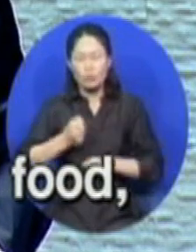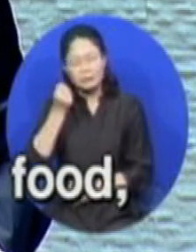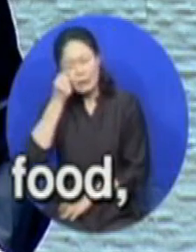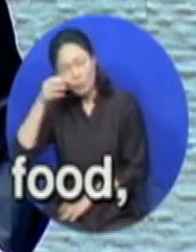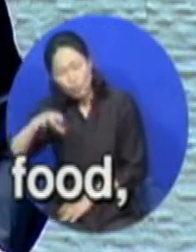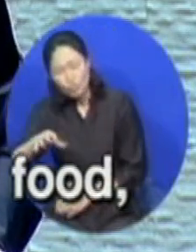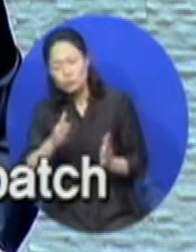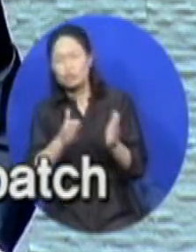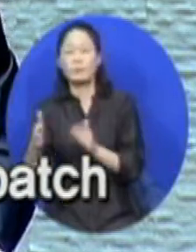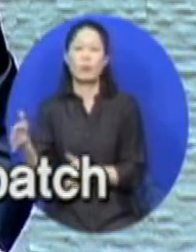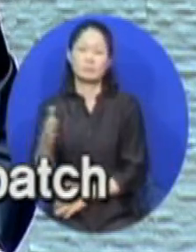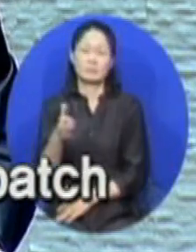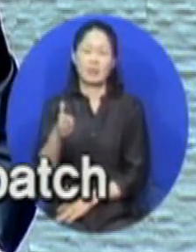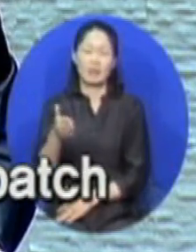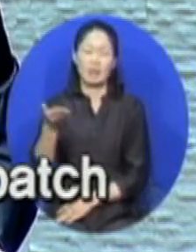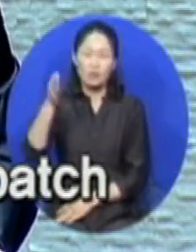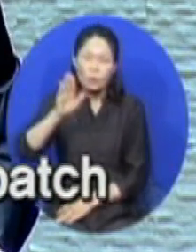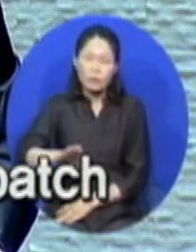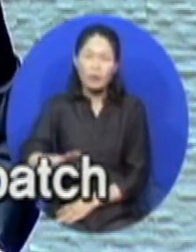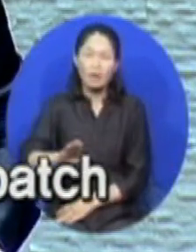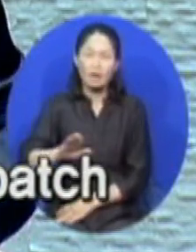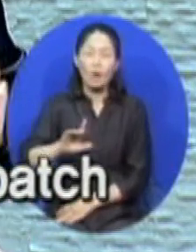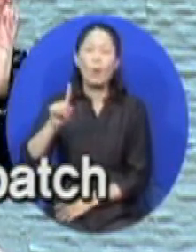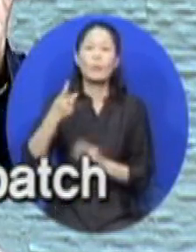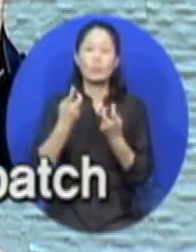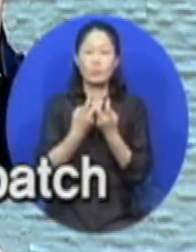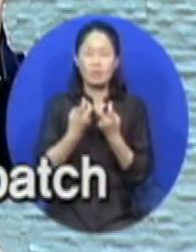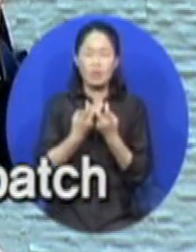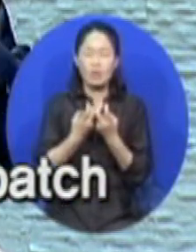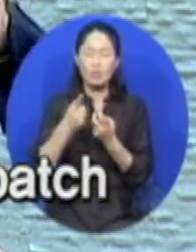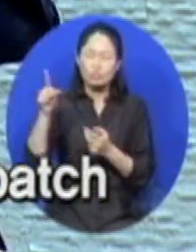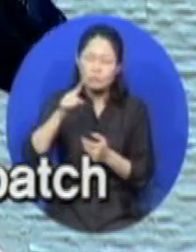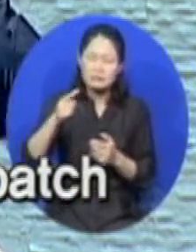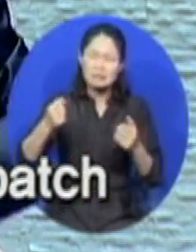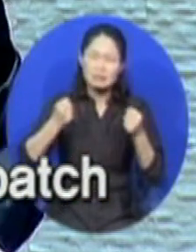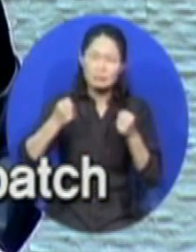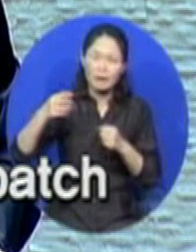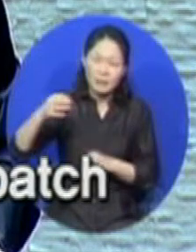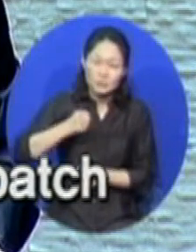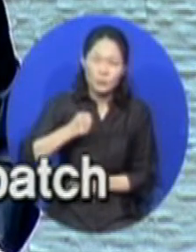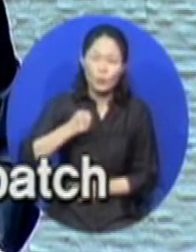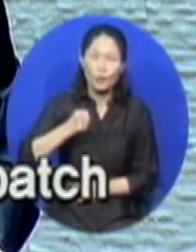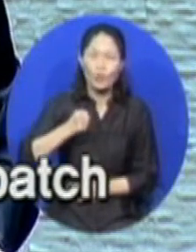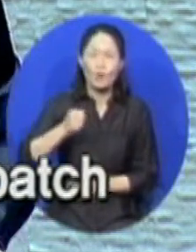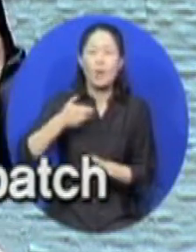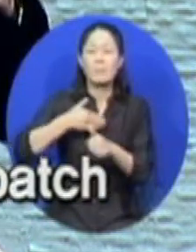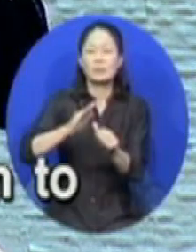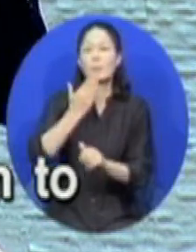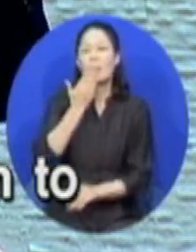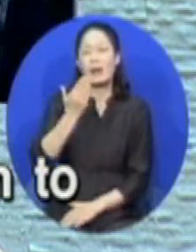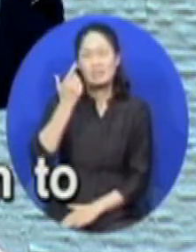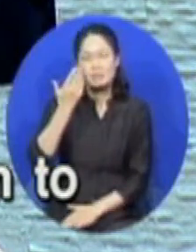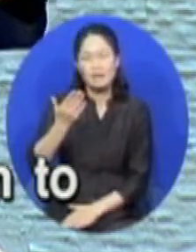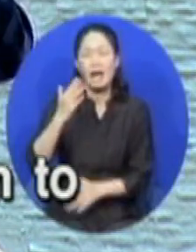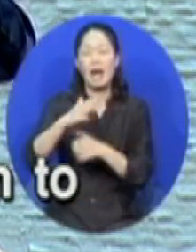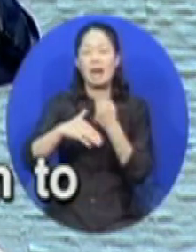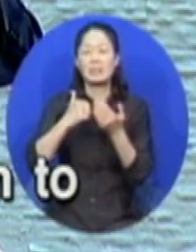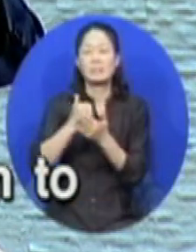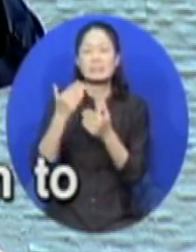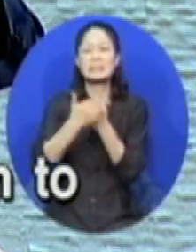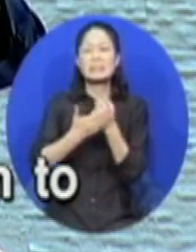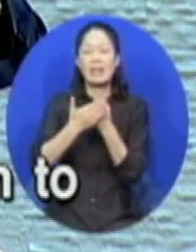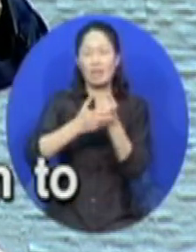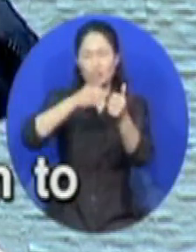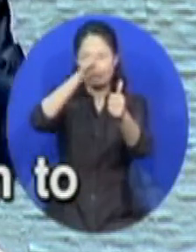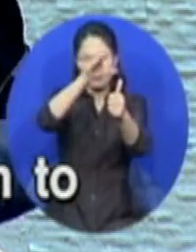않아요 그런데 도대체 도대체 무슨 힘으로 이들을 봐 성 합니까 하나님의 은혜 부탁에